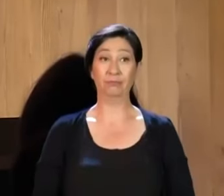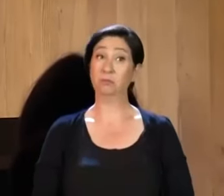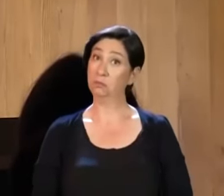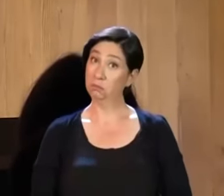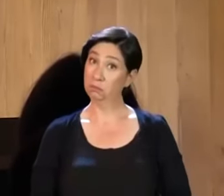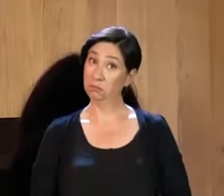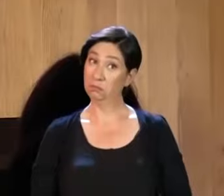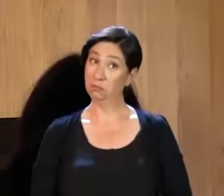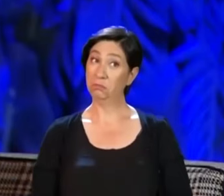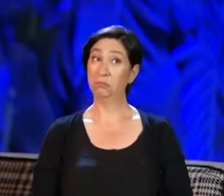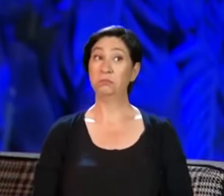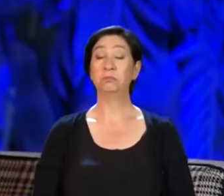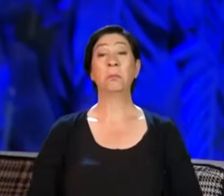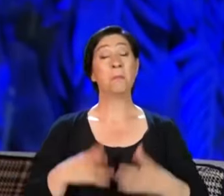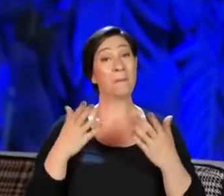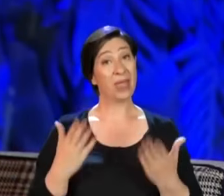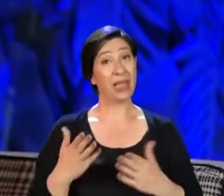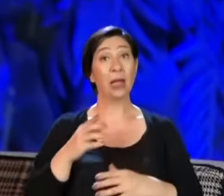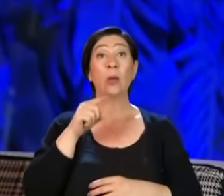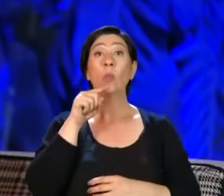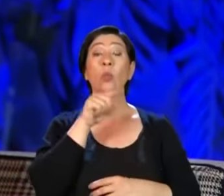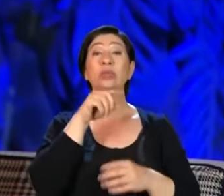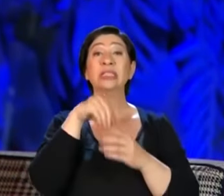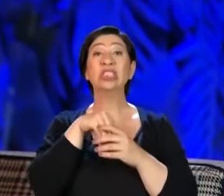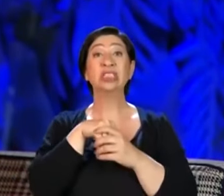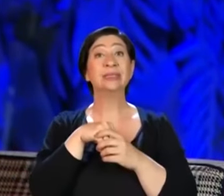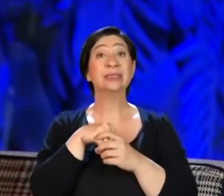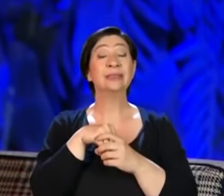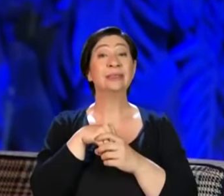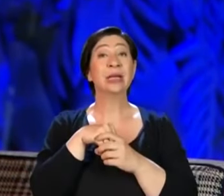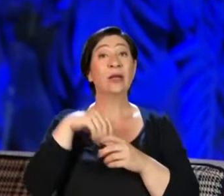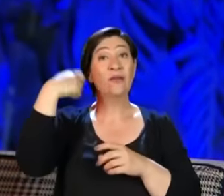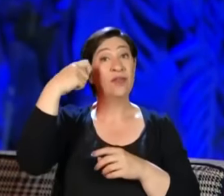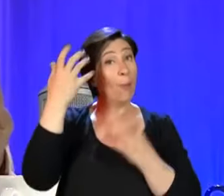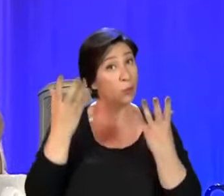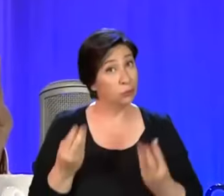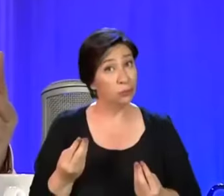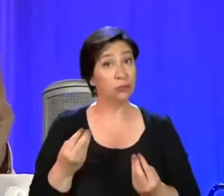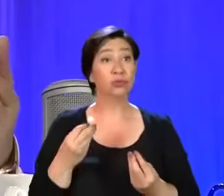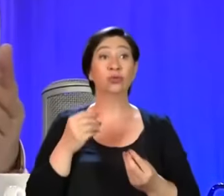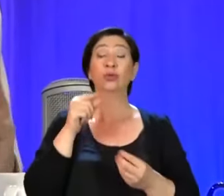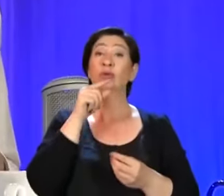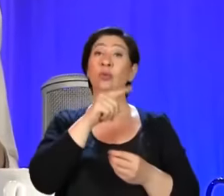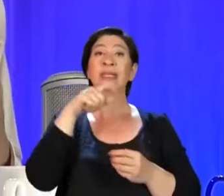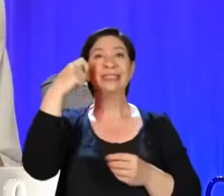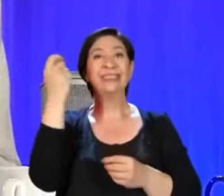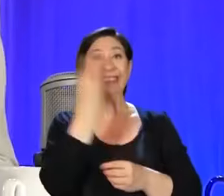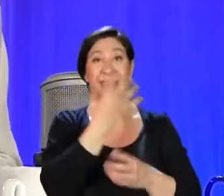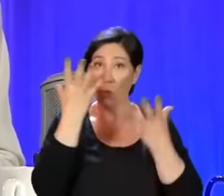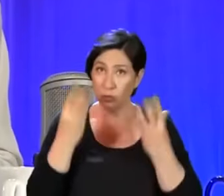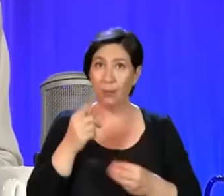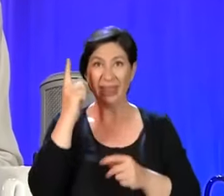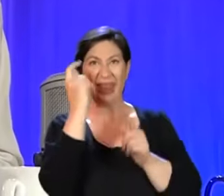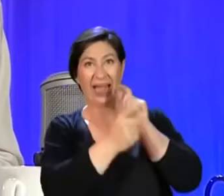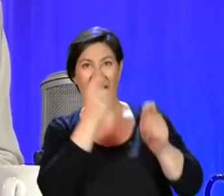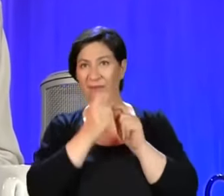hım H Peki acaba bunun için herhangi bir işte filmi olsun bunun dizisi olsun gibi bir